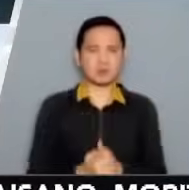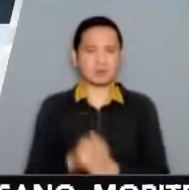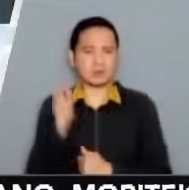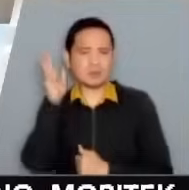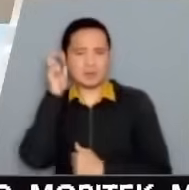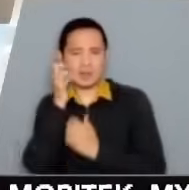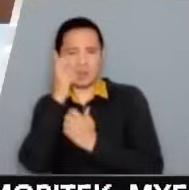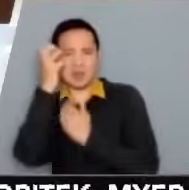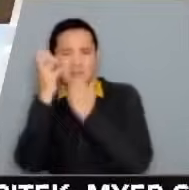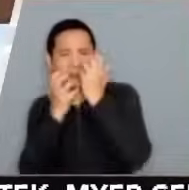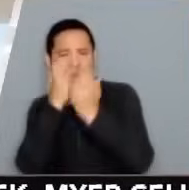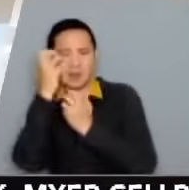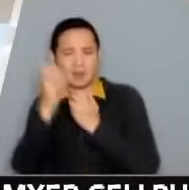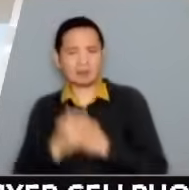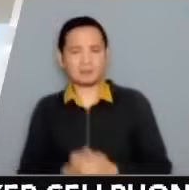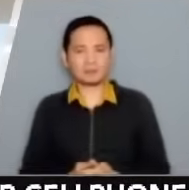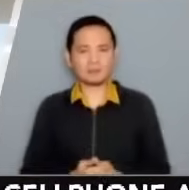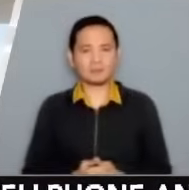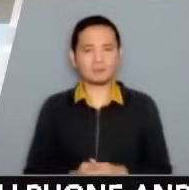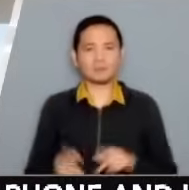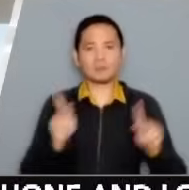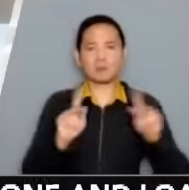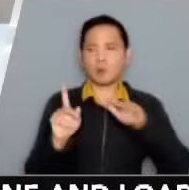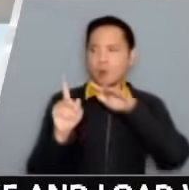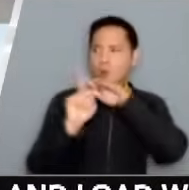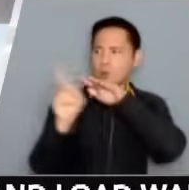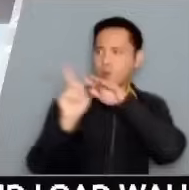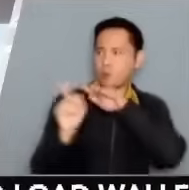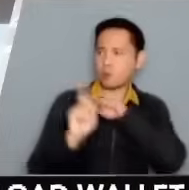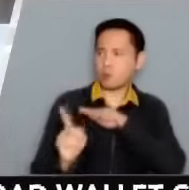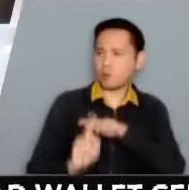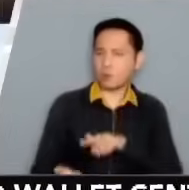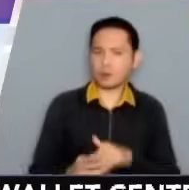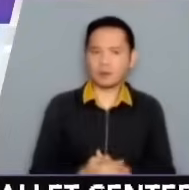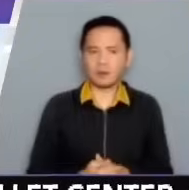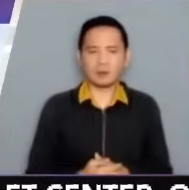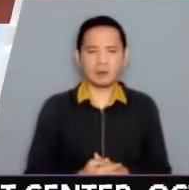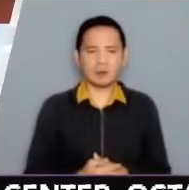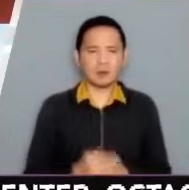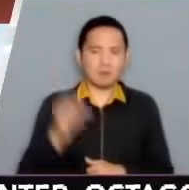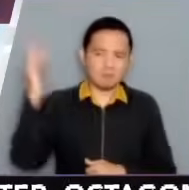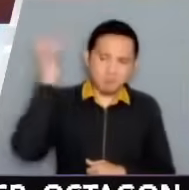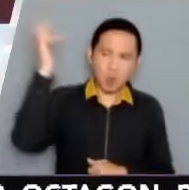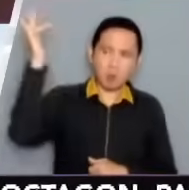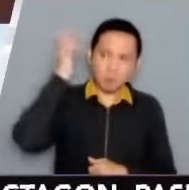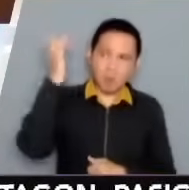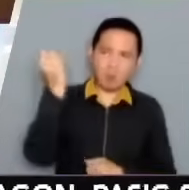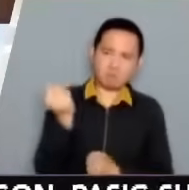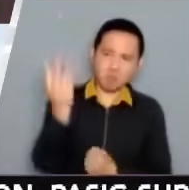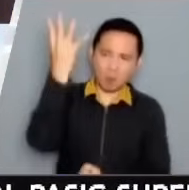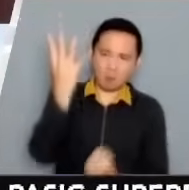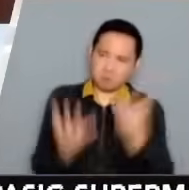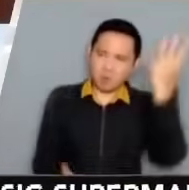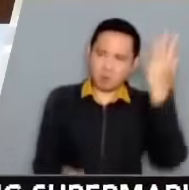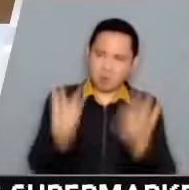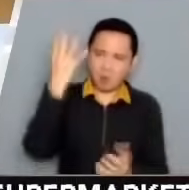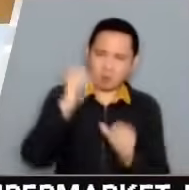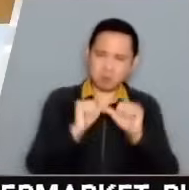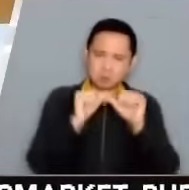Kanya-kanya ng likas sa mga residente, lalo pat walang tigil ang malalakas sa pagsabog. Tindahan kasi ng LPG ang